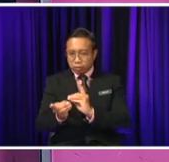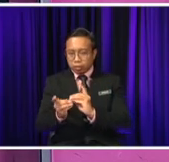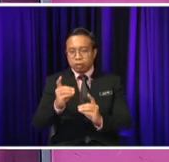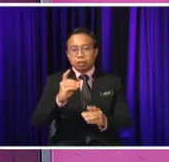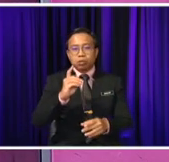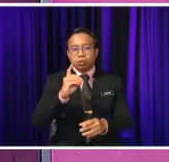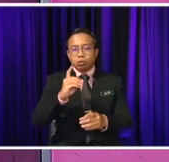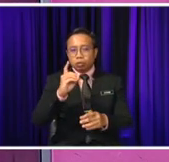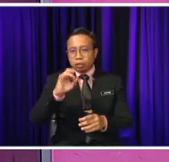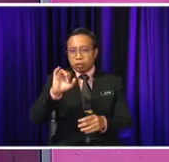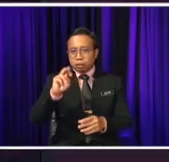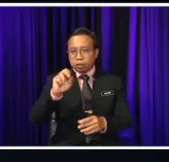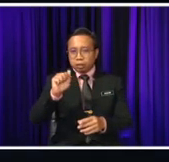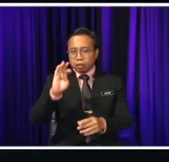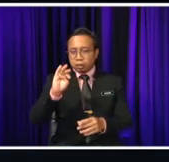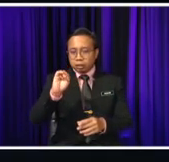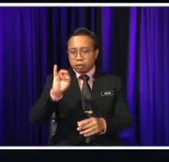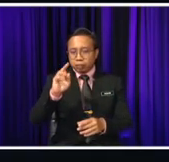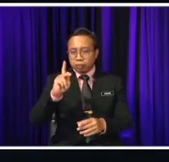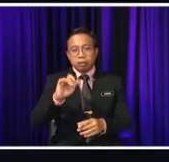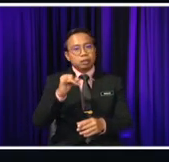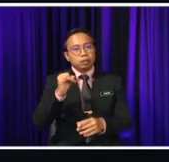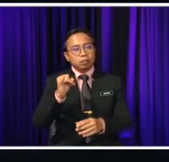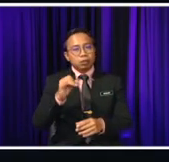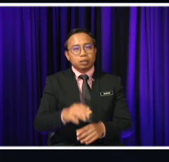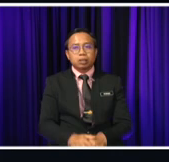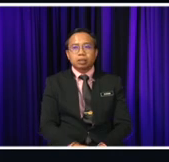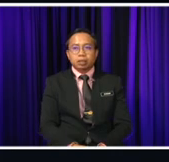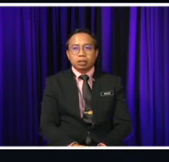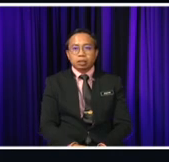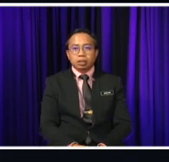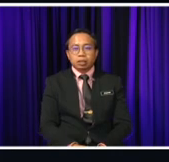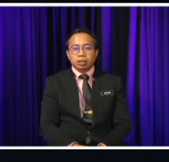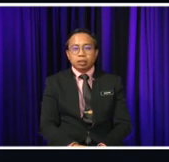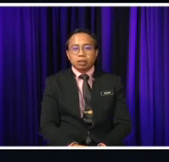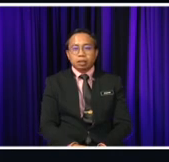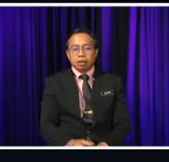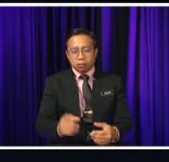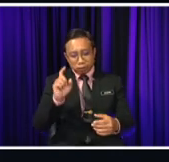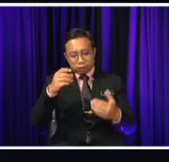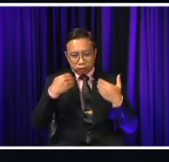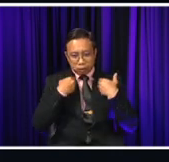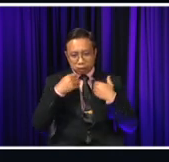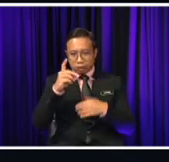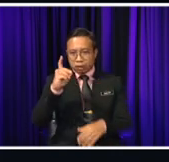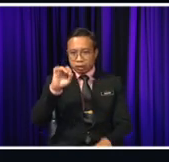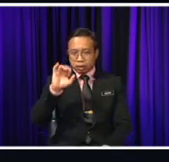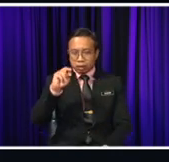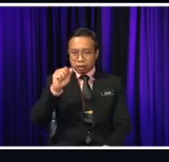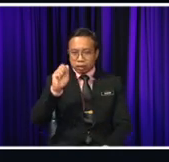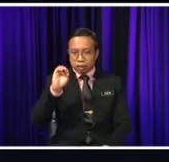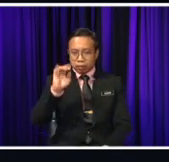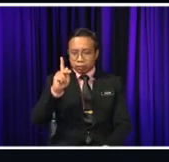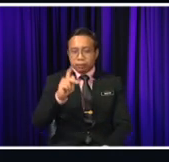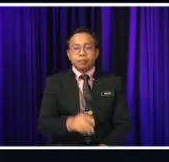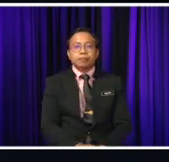dalam mentabil tidak boleh eee berlaku ketidak eee apa ketentuan pasti ada dinamik dalam pencak sebagai